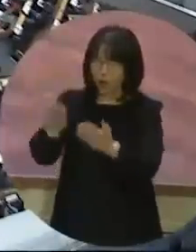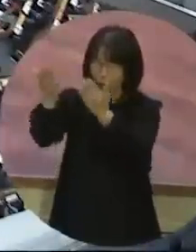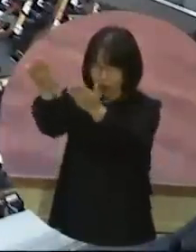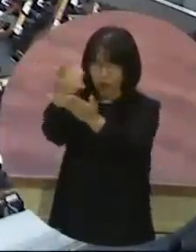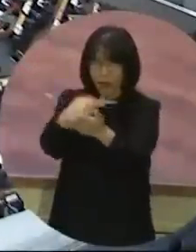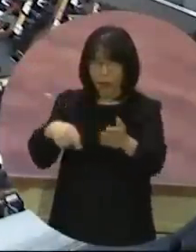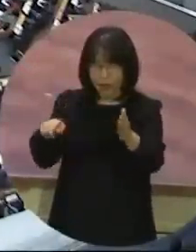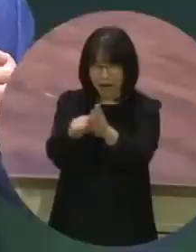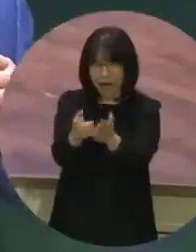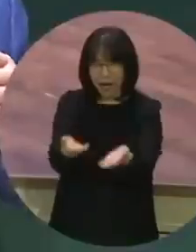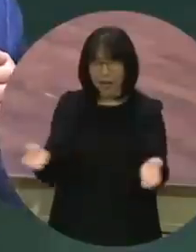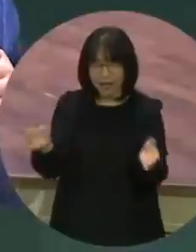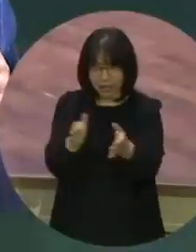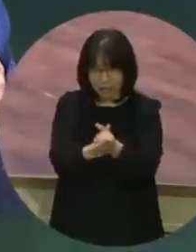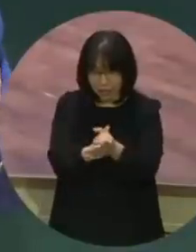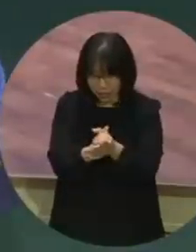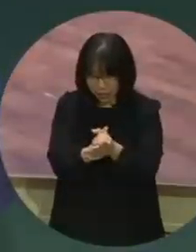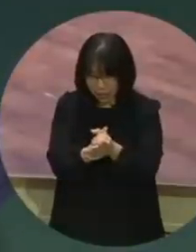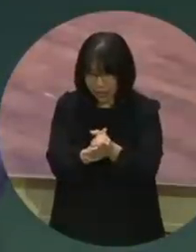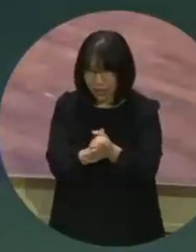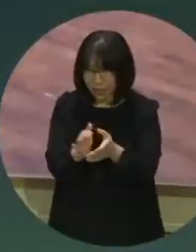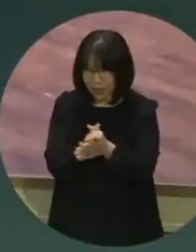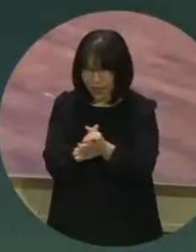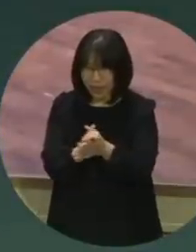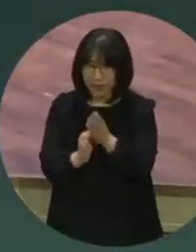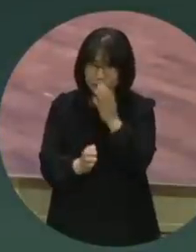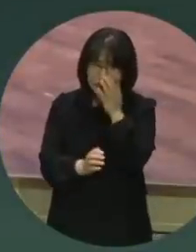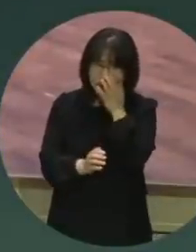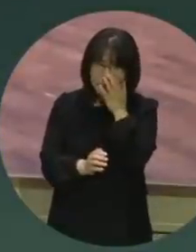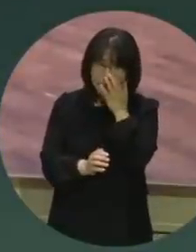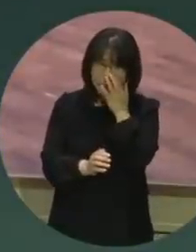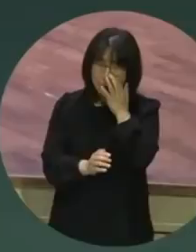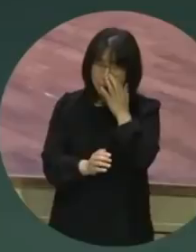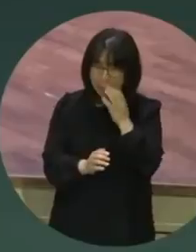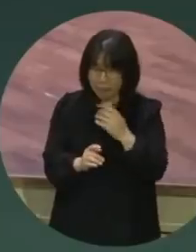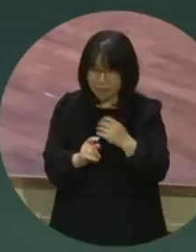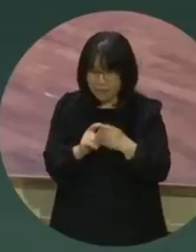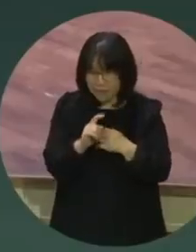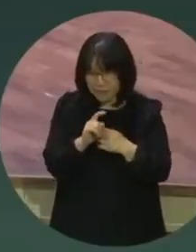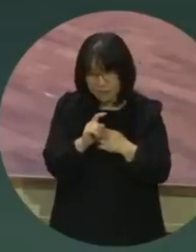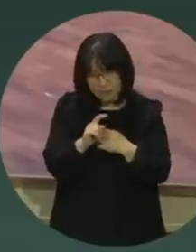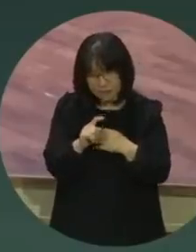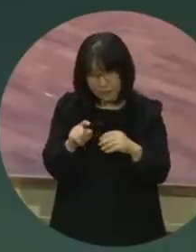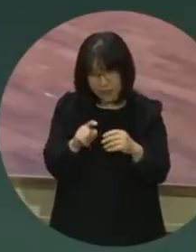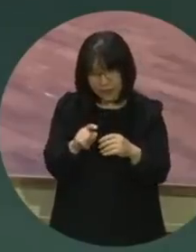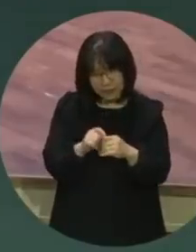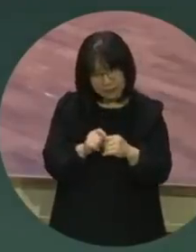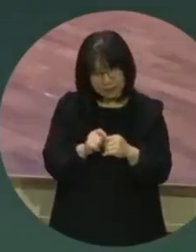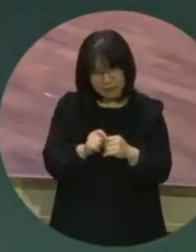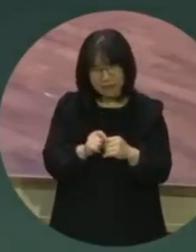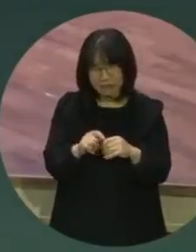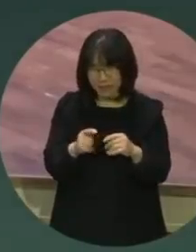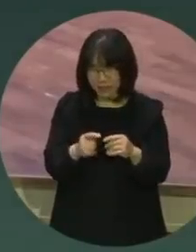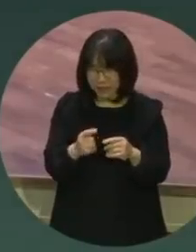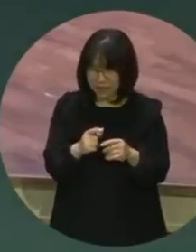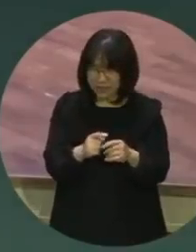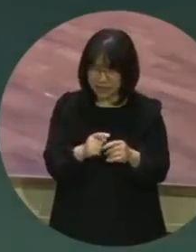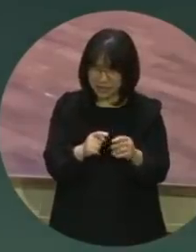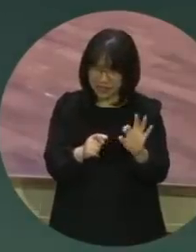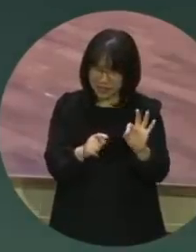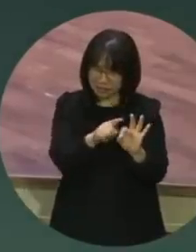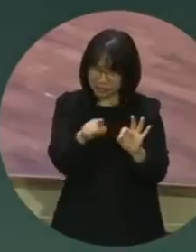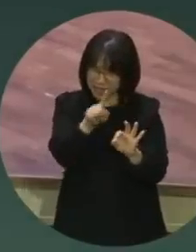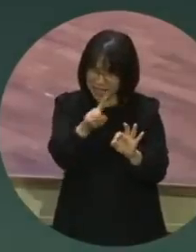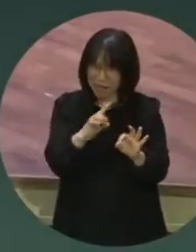하셨느니라. 아멘. 아멘. 한 10분의 1이 암송하니까 나머지 다 외워지네.